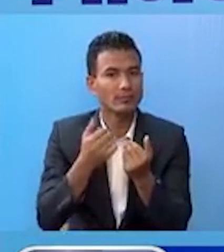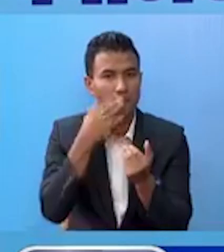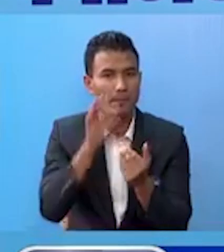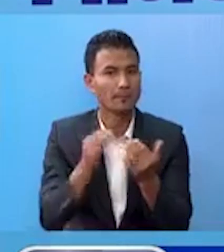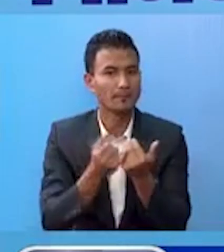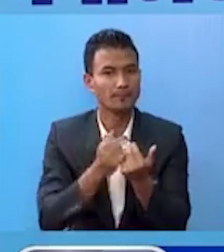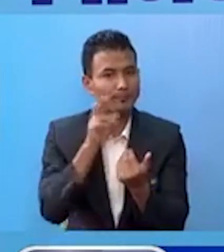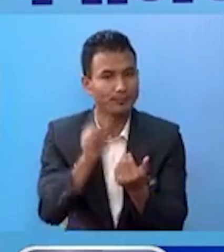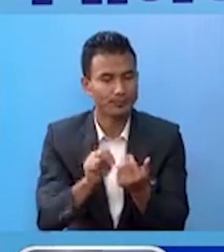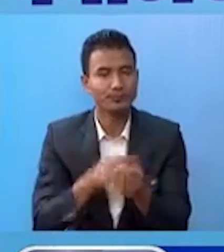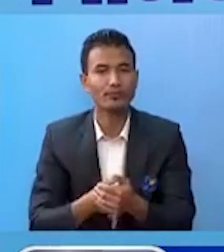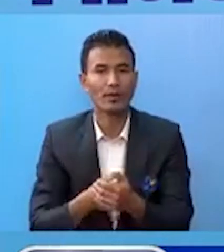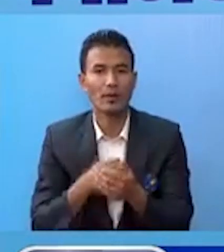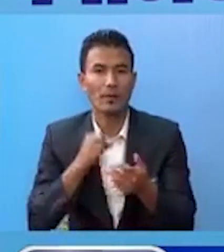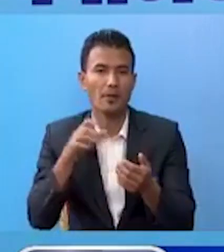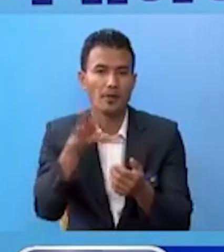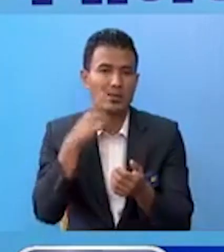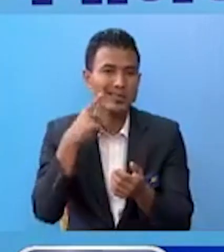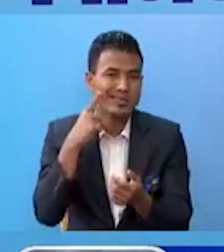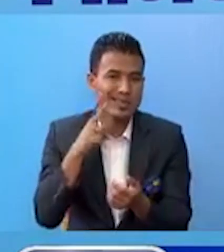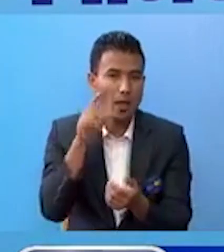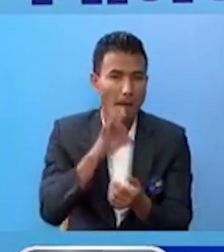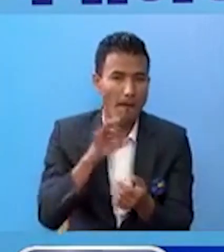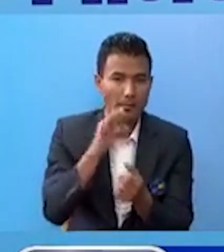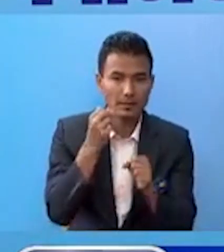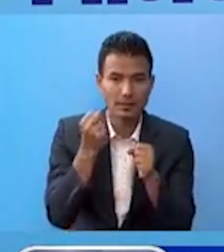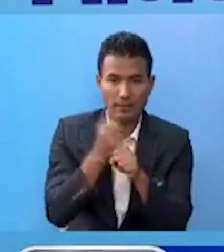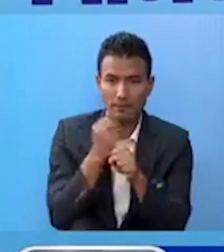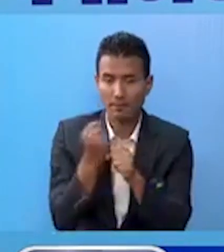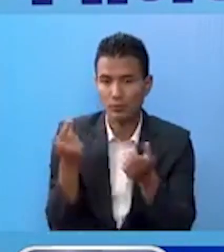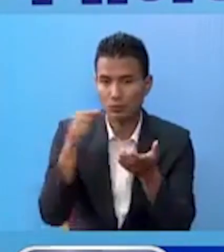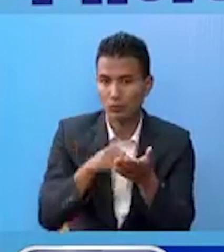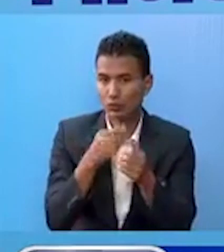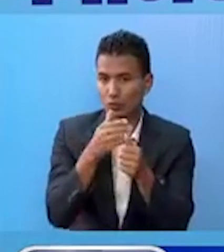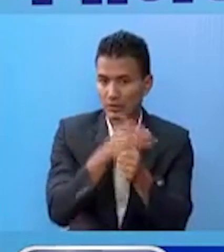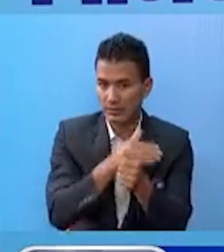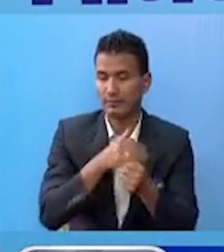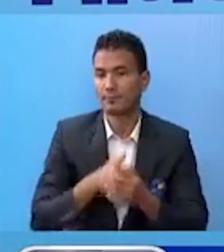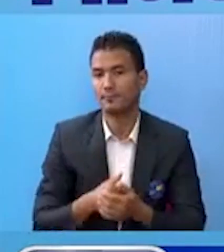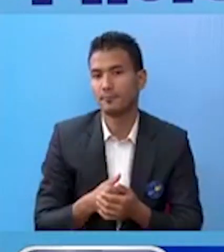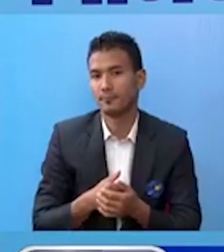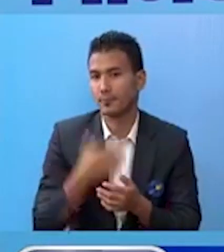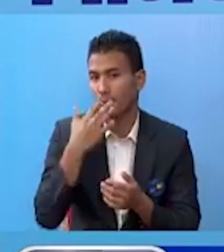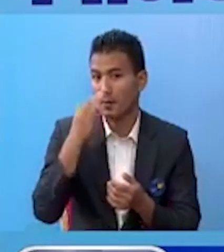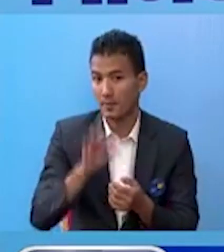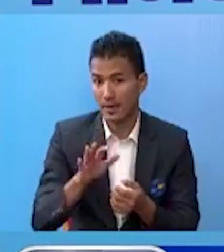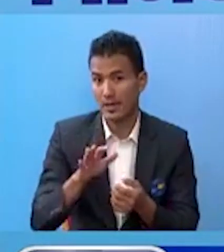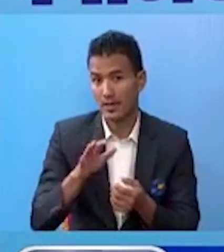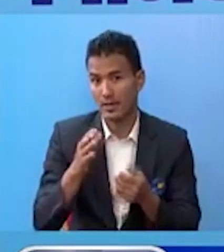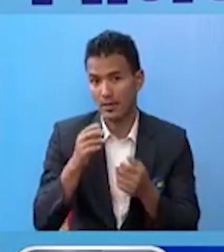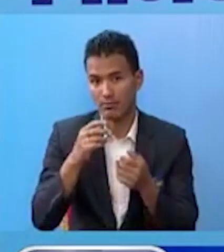सुनिश्चित गर्ने, प्रत्येक दिन कार्य प्रारम्भ भन्दा पहिला अनिवार्य